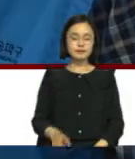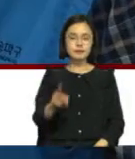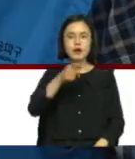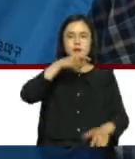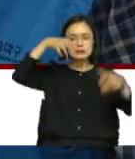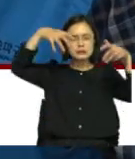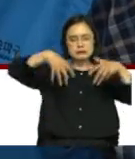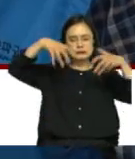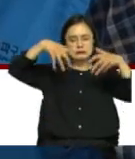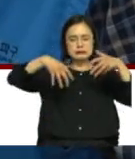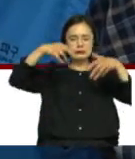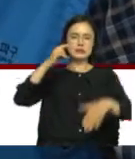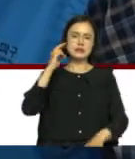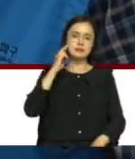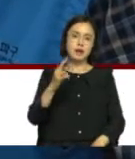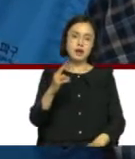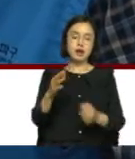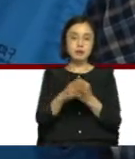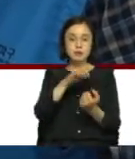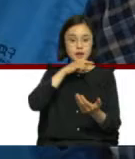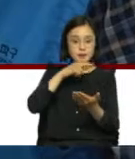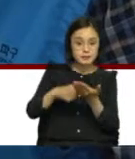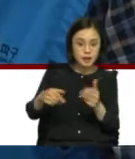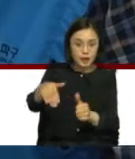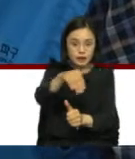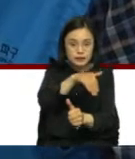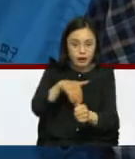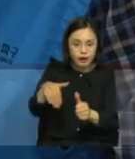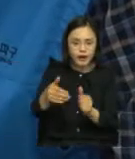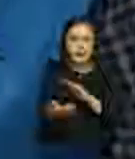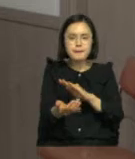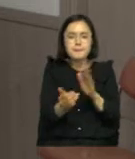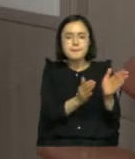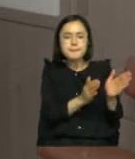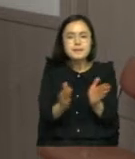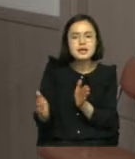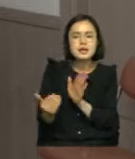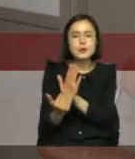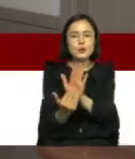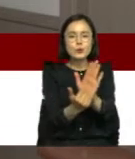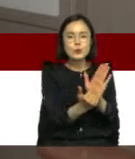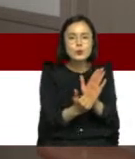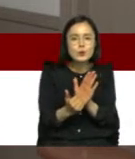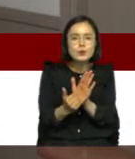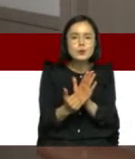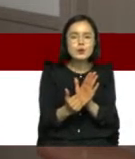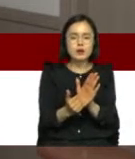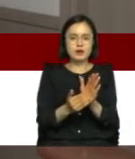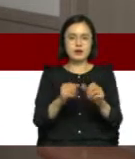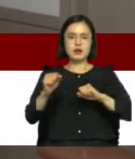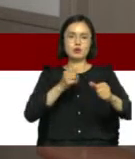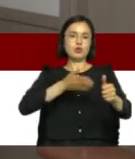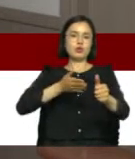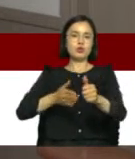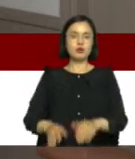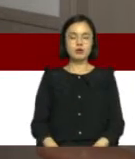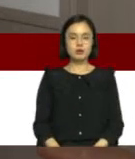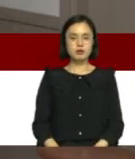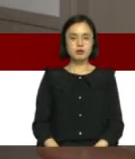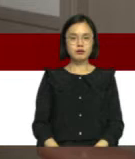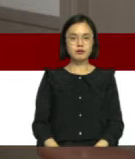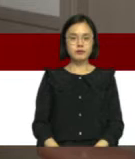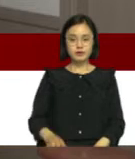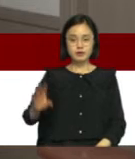상황을 보고받고 만일의 사태에 잘 대비하라고 당부했습니다. 태풍이 완전히 물러날 때까지 홈페이지